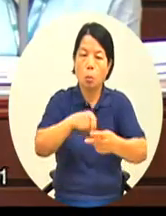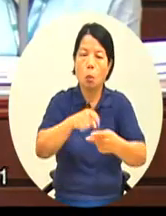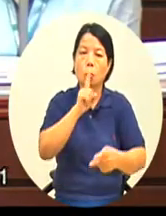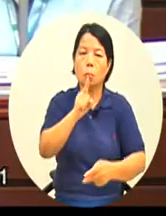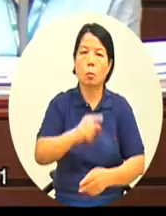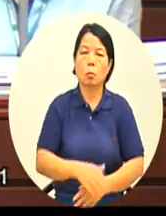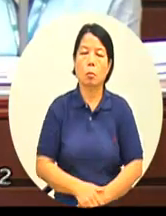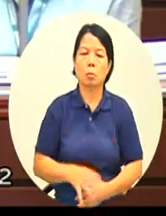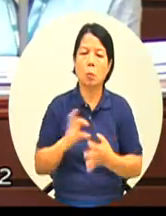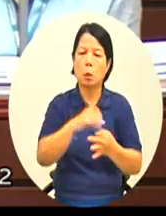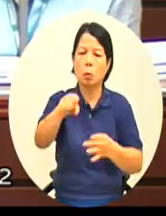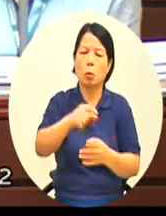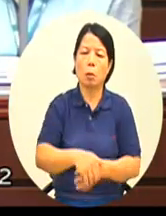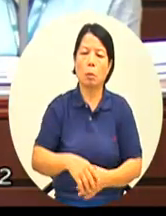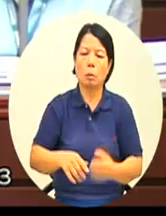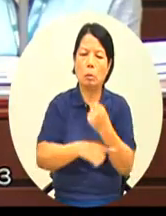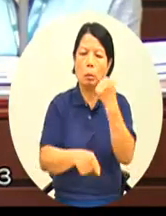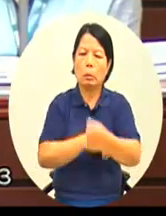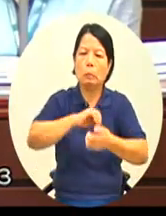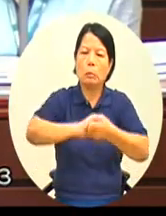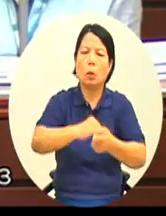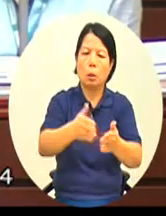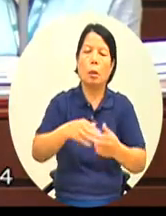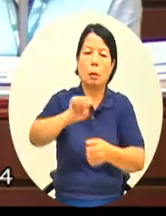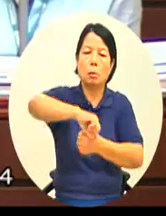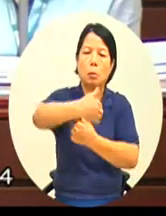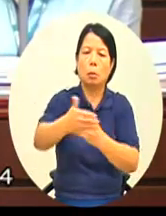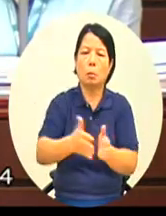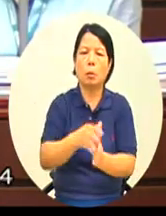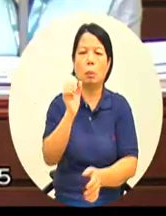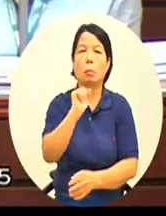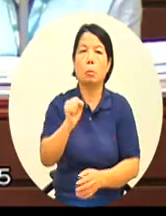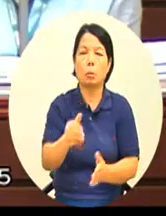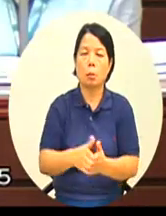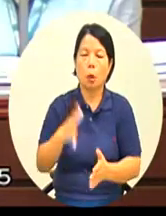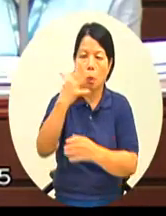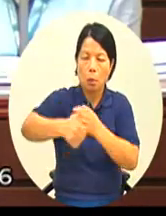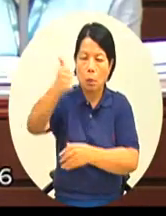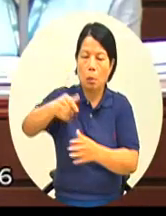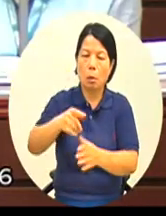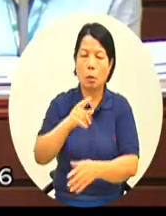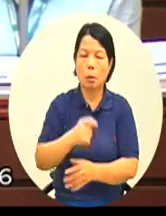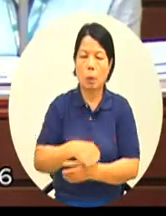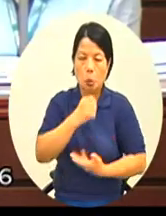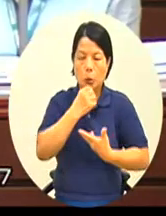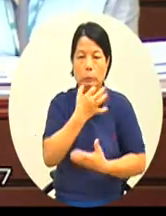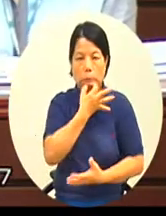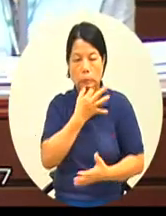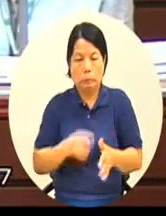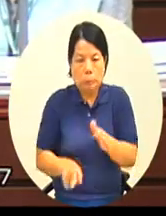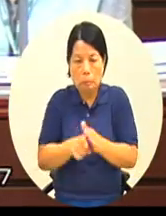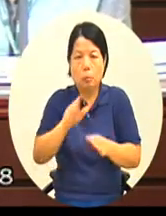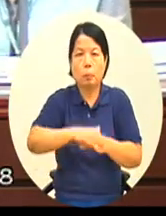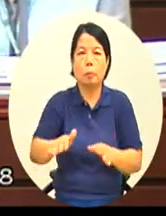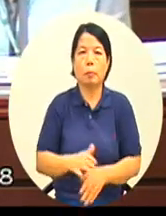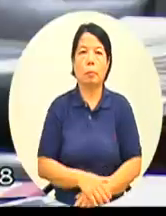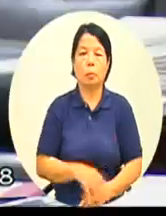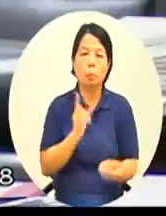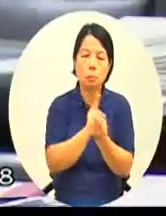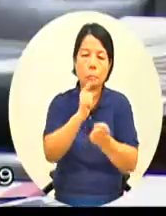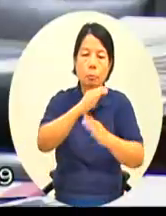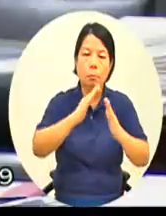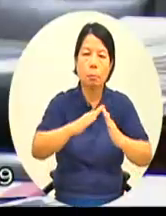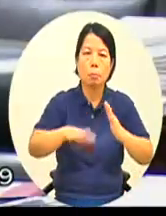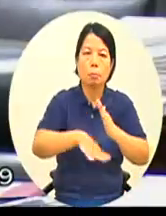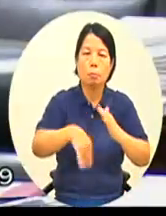说，因为你们定成这样子，害他们想加班都没办法加，因为业者会怕处罚，所以。有我们碰到一个家庭，他是